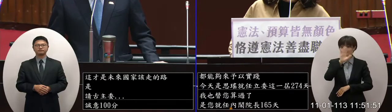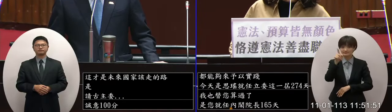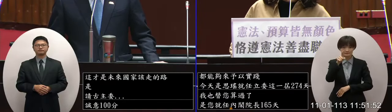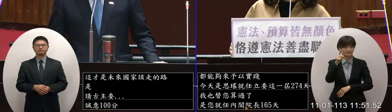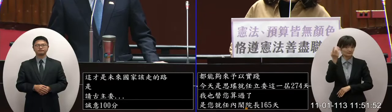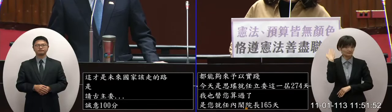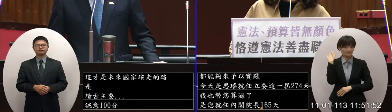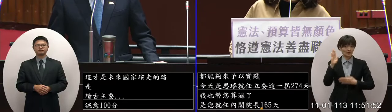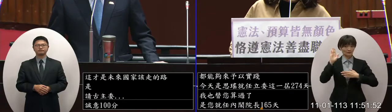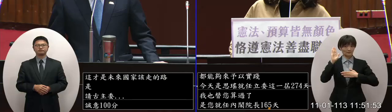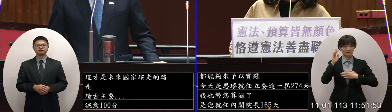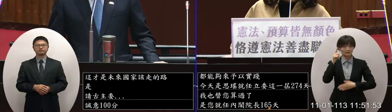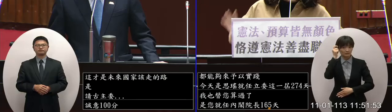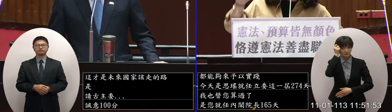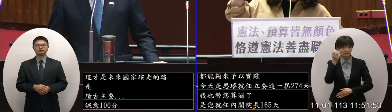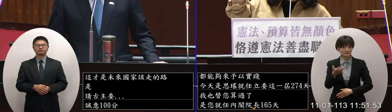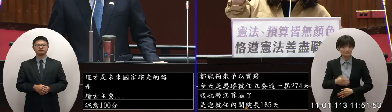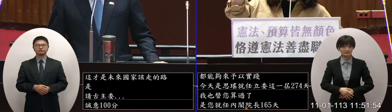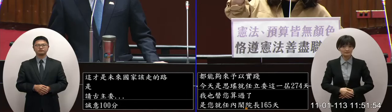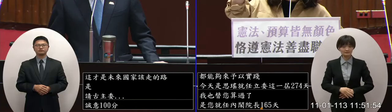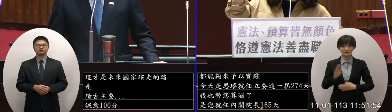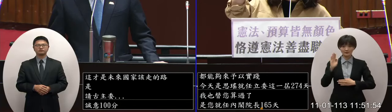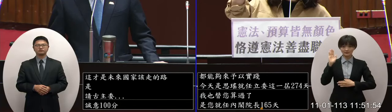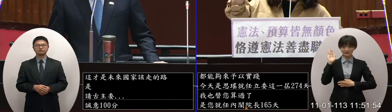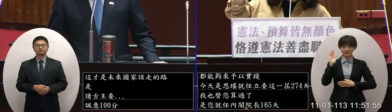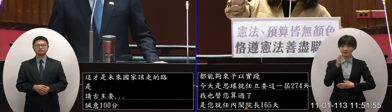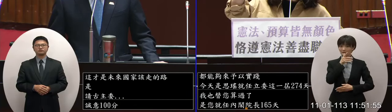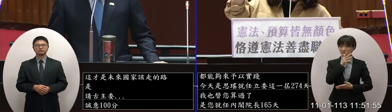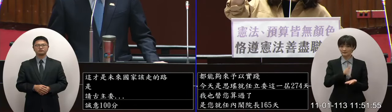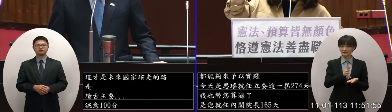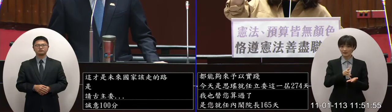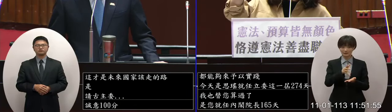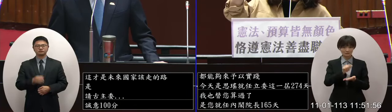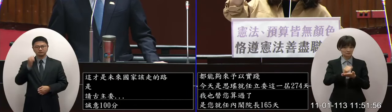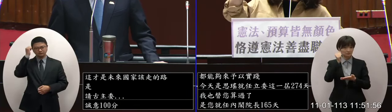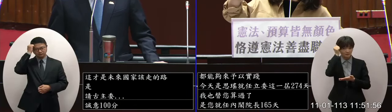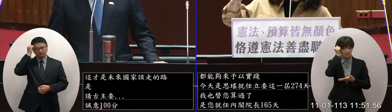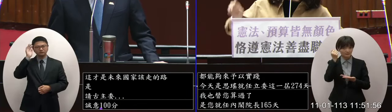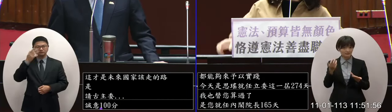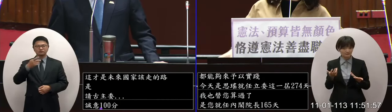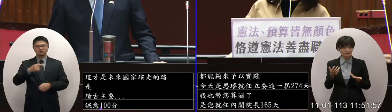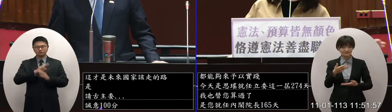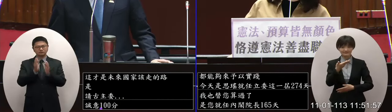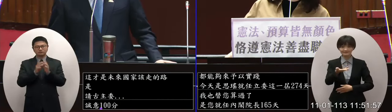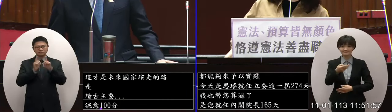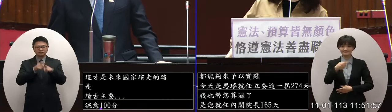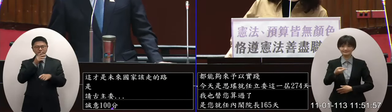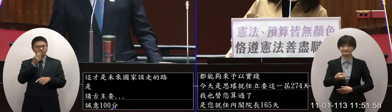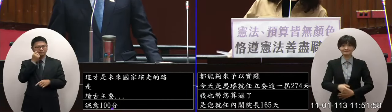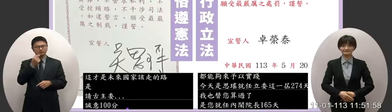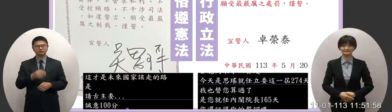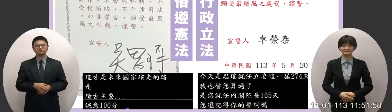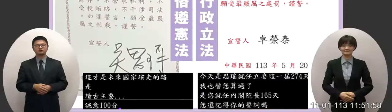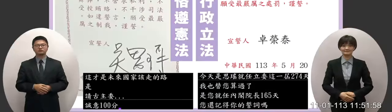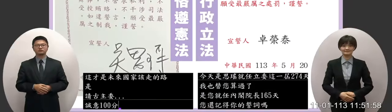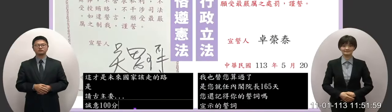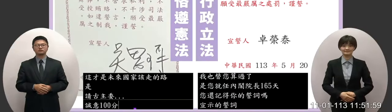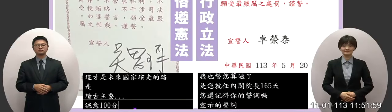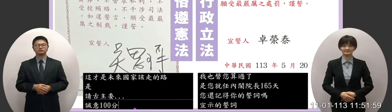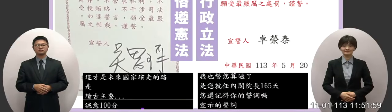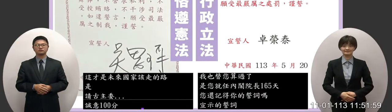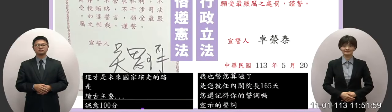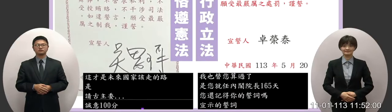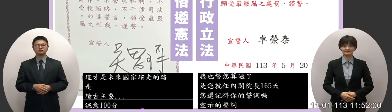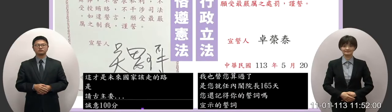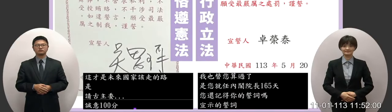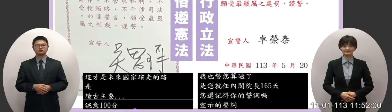吗？宣誓的誓词。 记得，背不起来而已。 下一页。我们同样